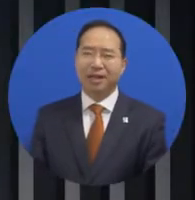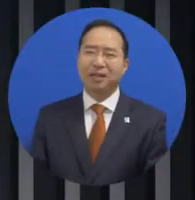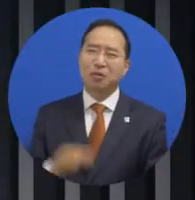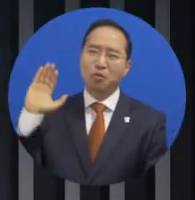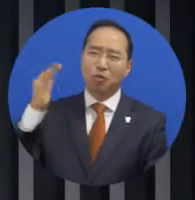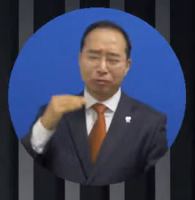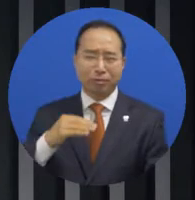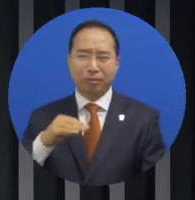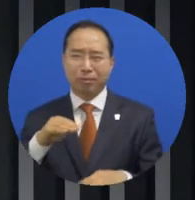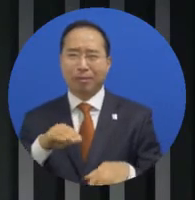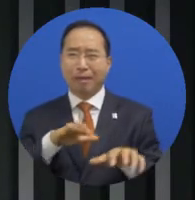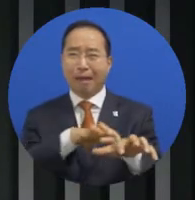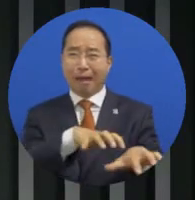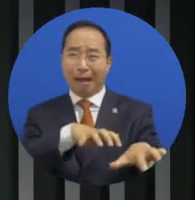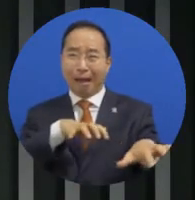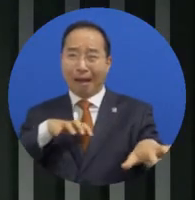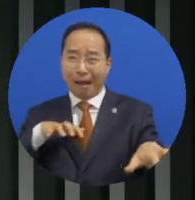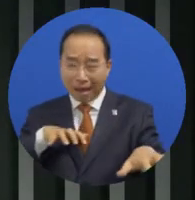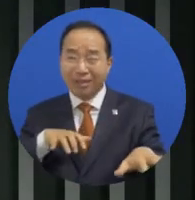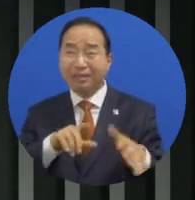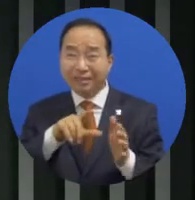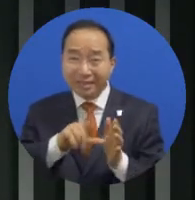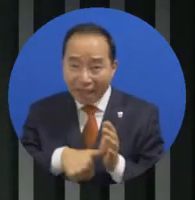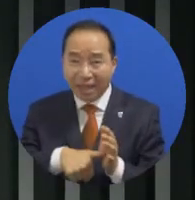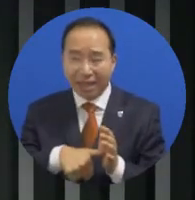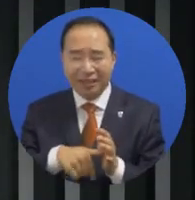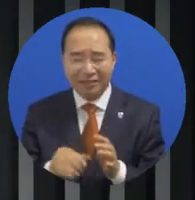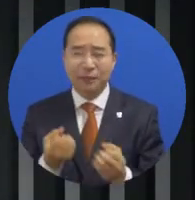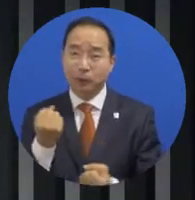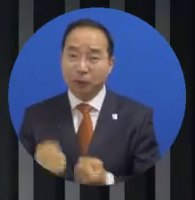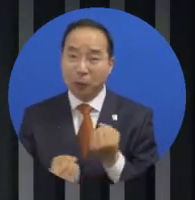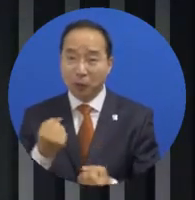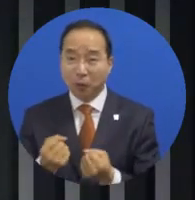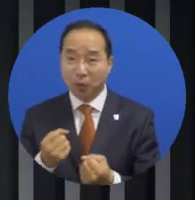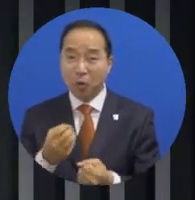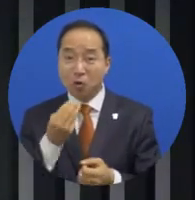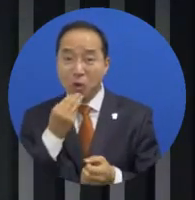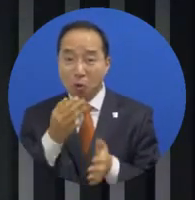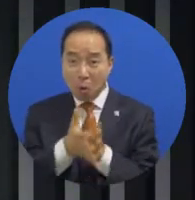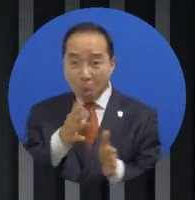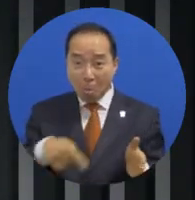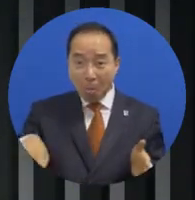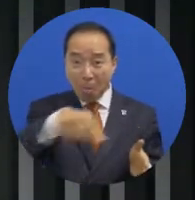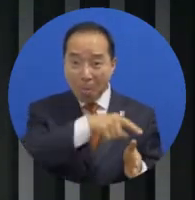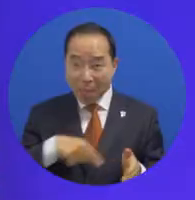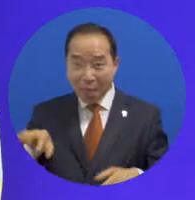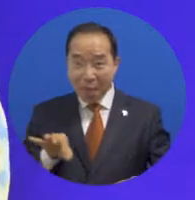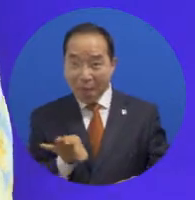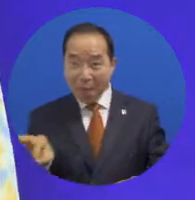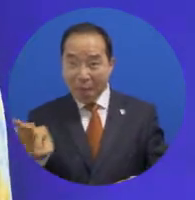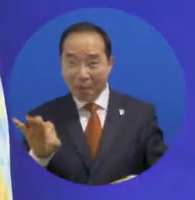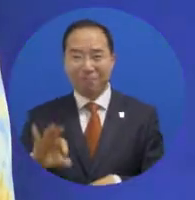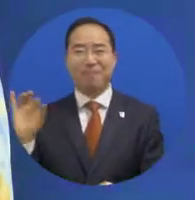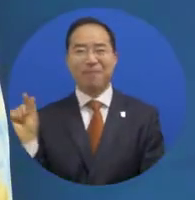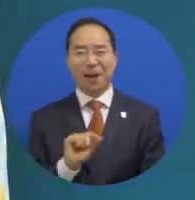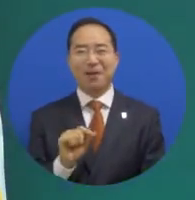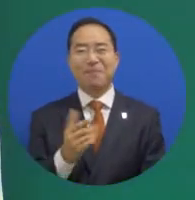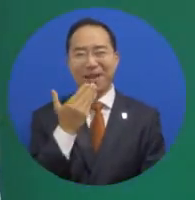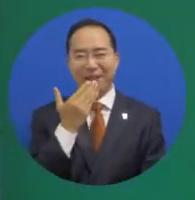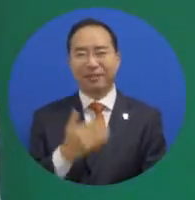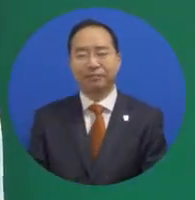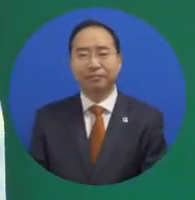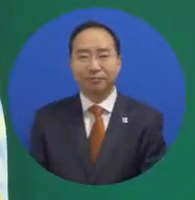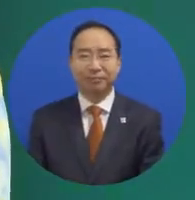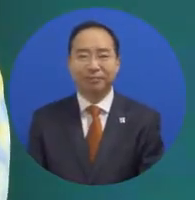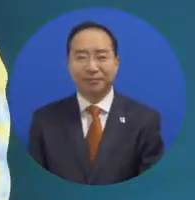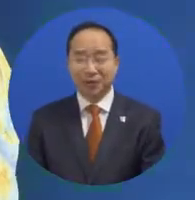요즘같이 교통 막히고 이렇게 또 그럴 때는 자전거로 가는 게 서울 시내에서는 훨씬 빠를 수가 있어요. 요 마녀